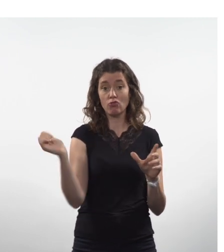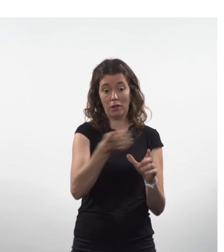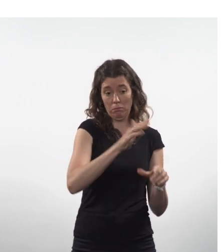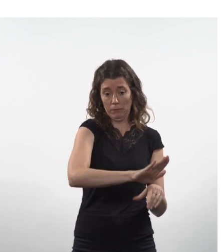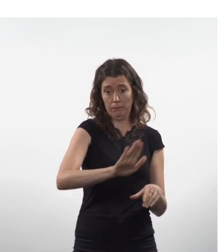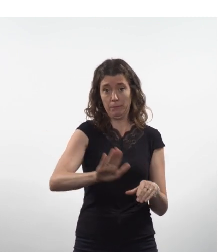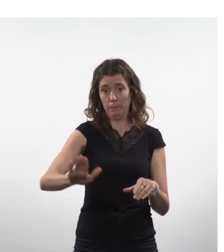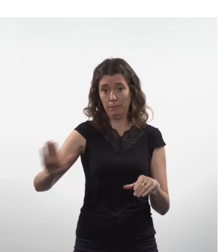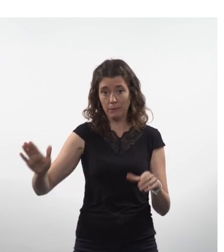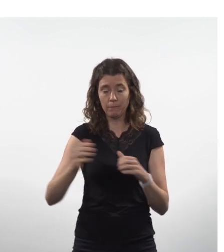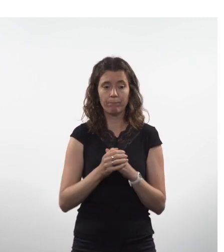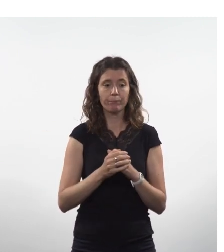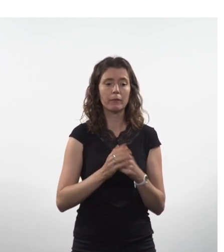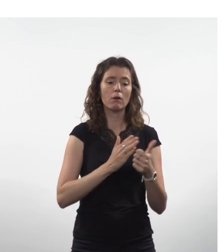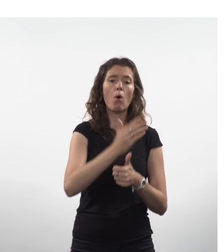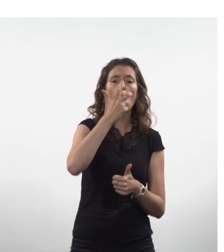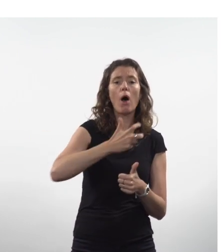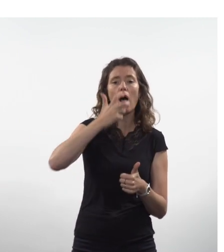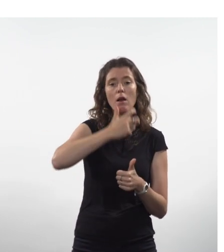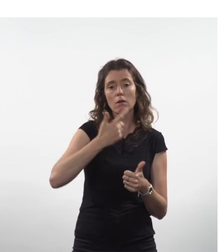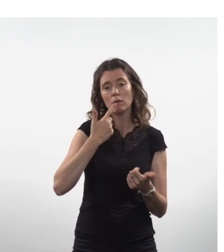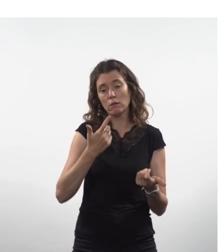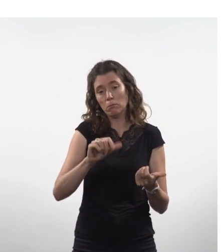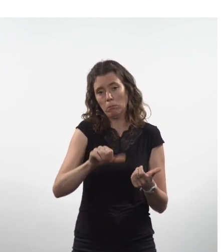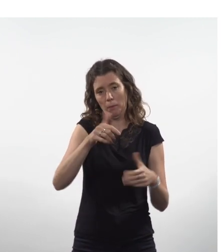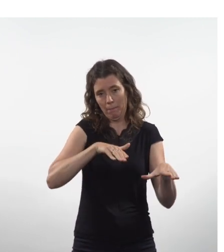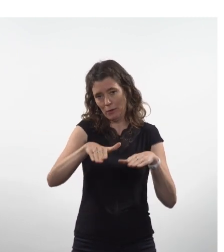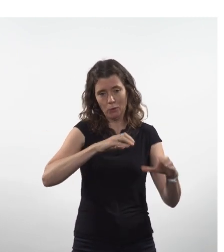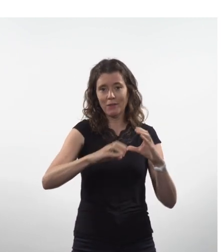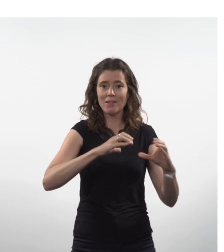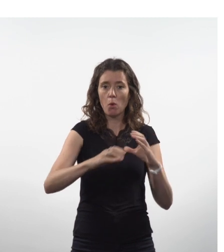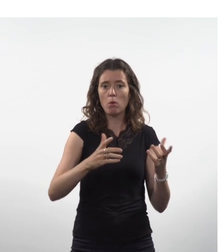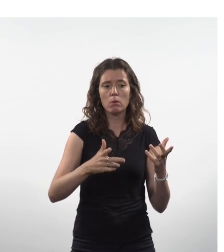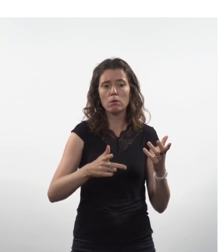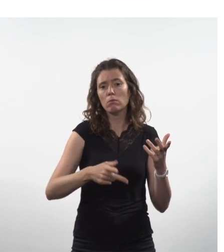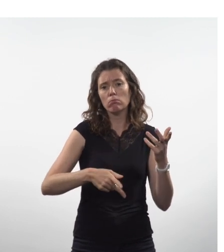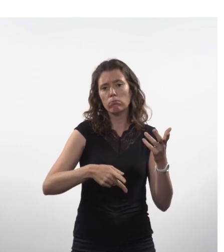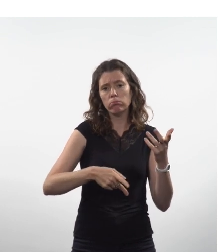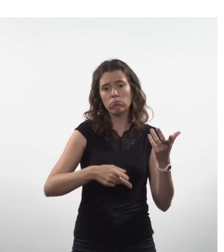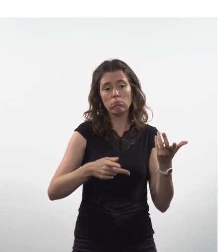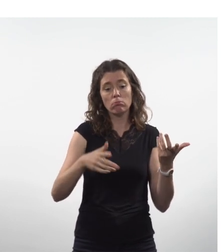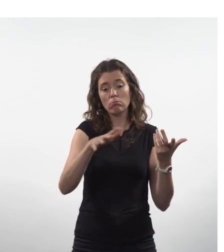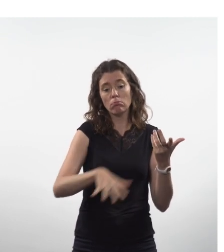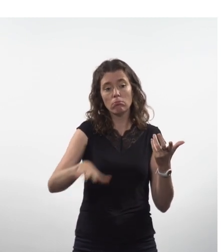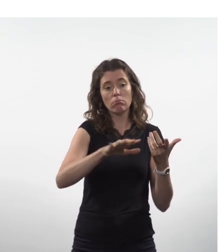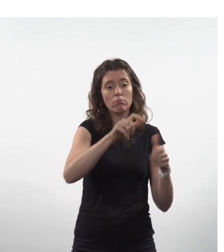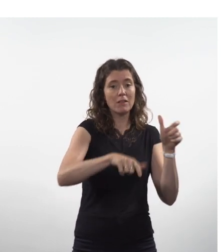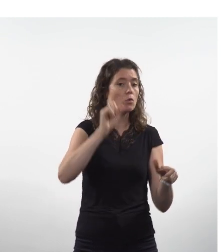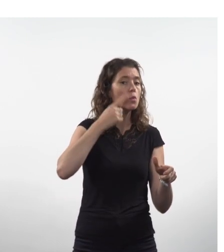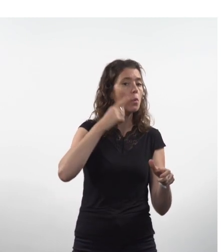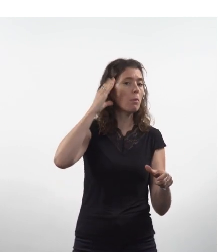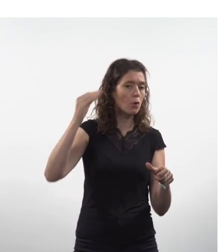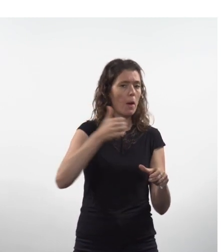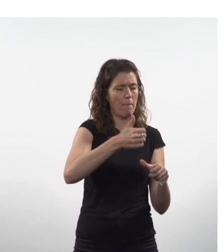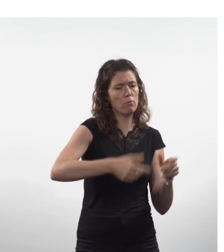personne. Alors, l'oralisme, c'est vraiment le premier moyen de communication le plus utilisé chez les personnes sourdes et